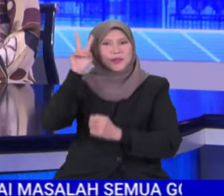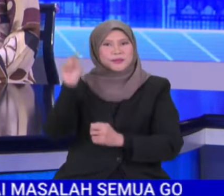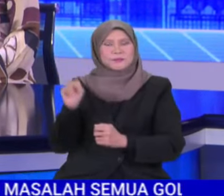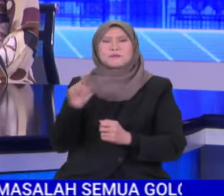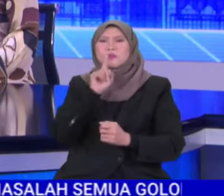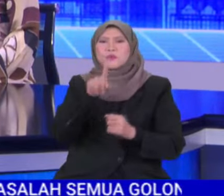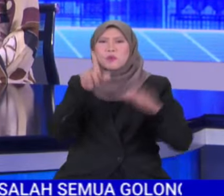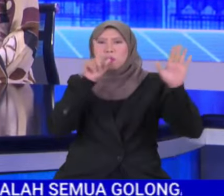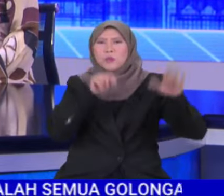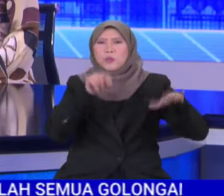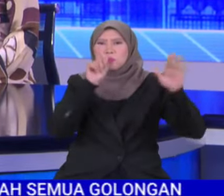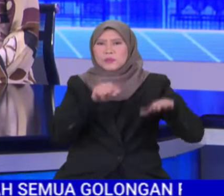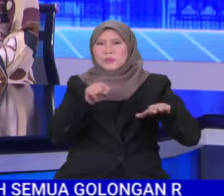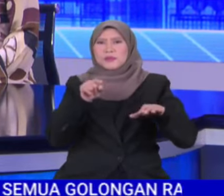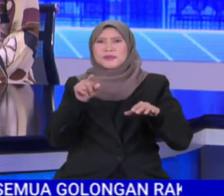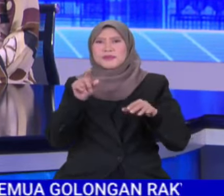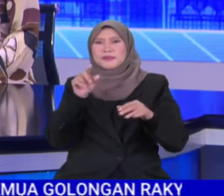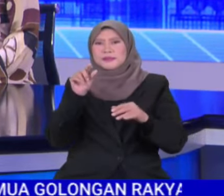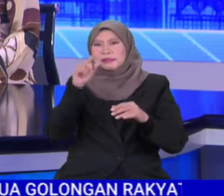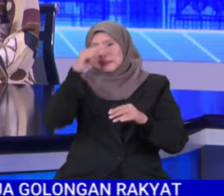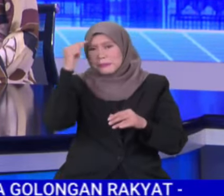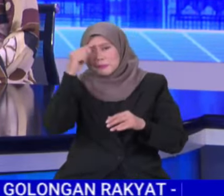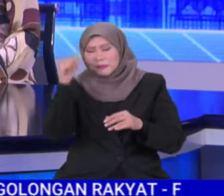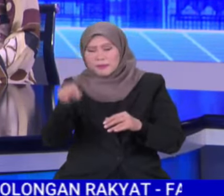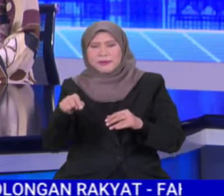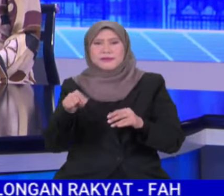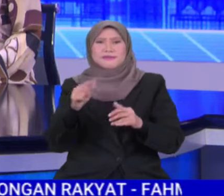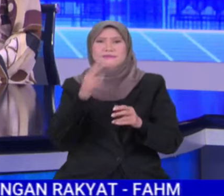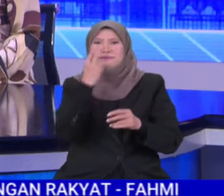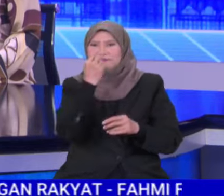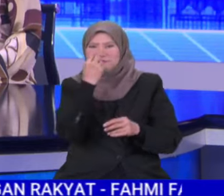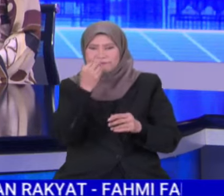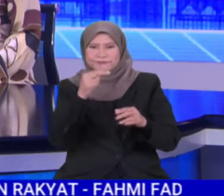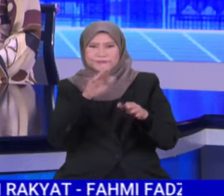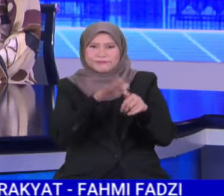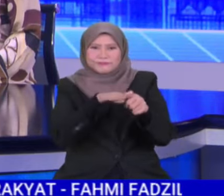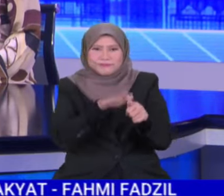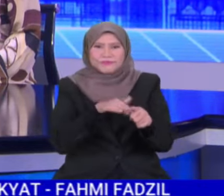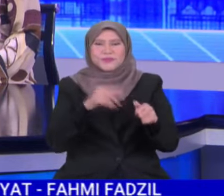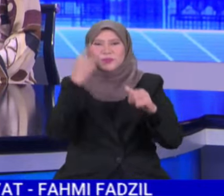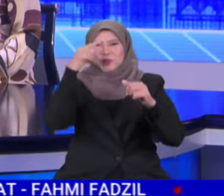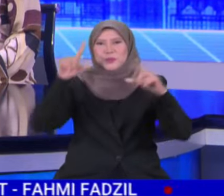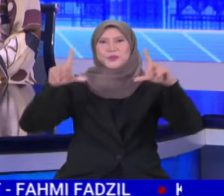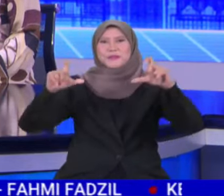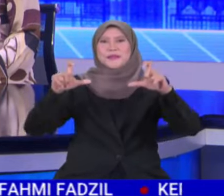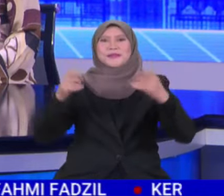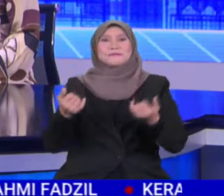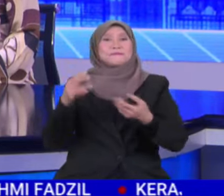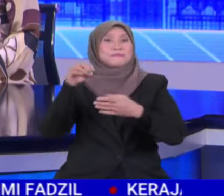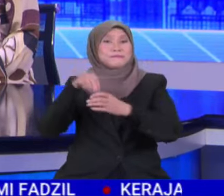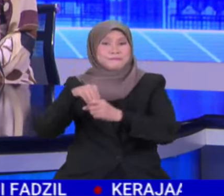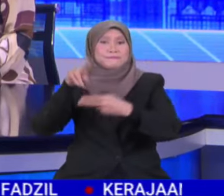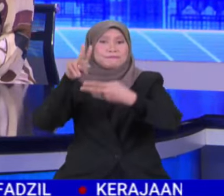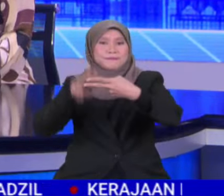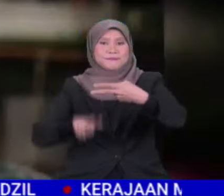seekor burung gagak pula curi tumpuan kerana jinak dan bersedia untuk bergambar. Kita saksikan segmen hashtag malam